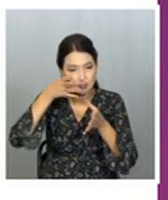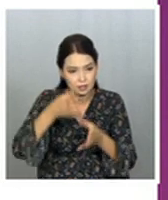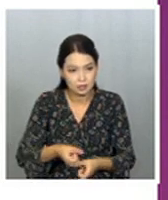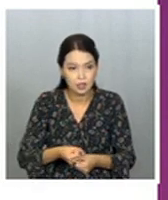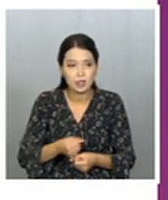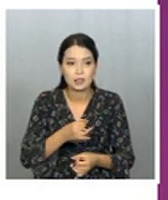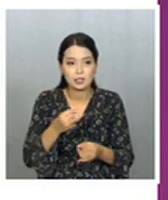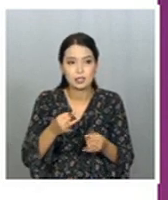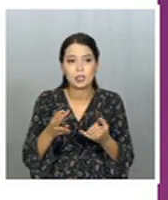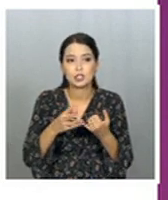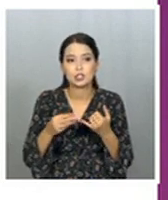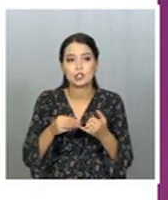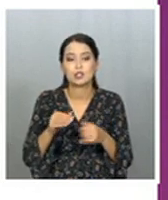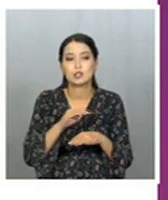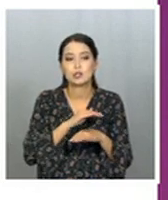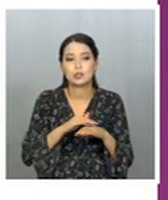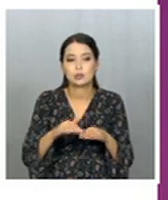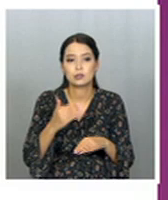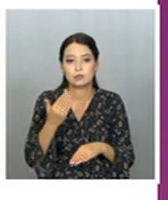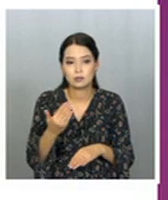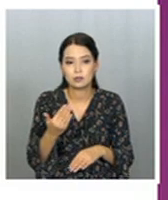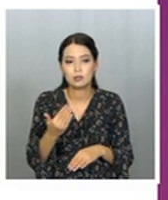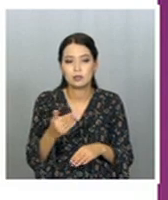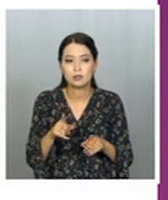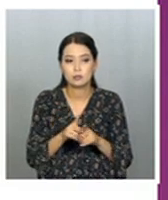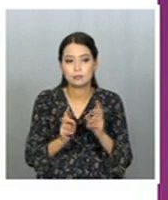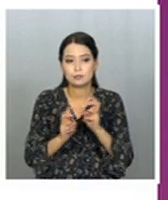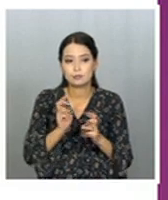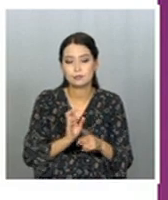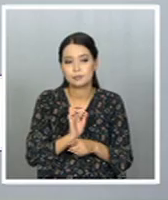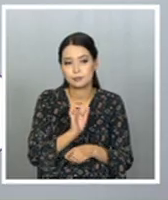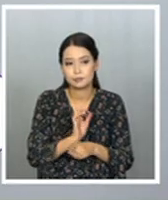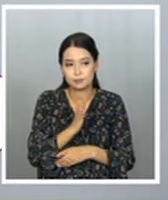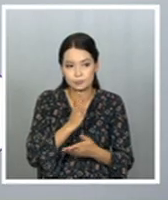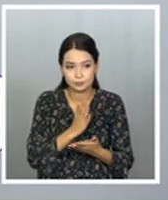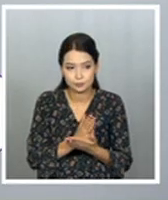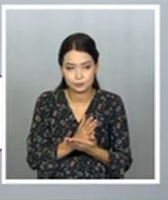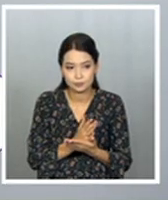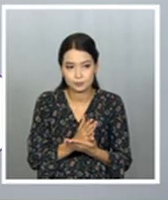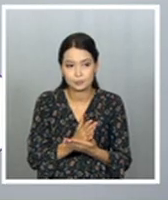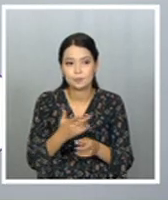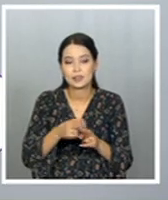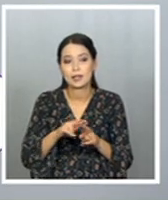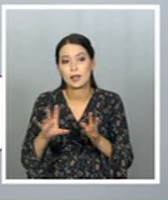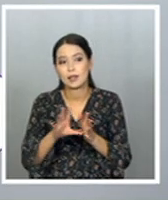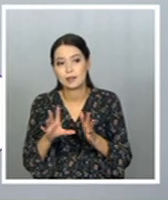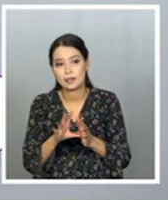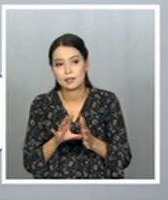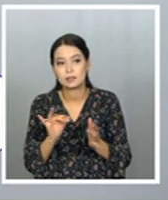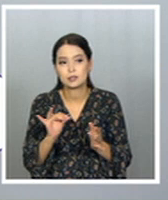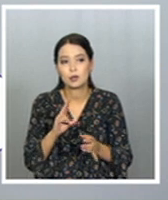үсті ашық әдіспен өндіріледі. Өндірілген кенді энергетикалық және